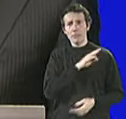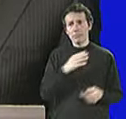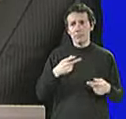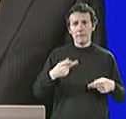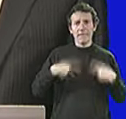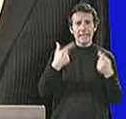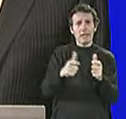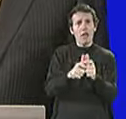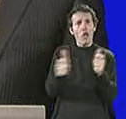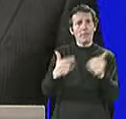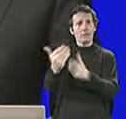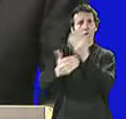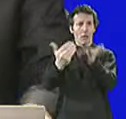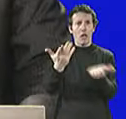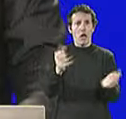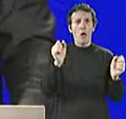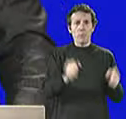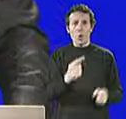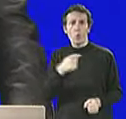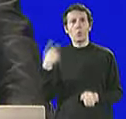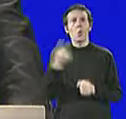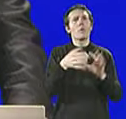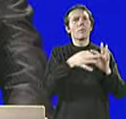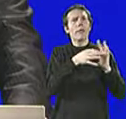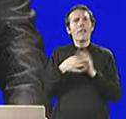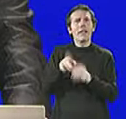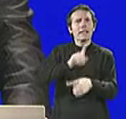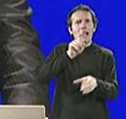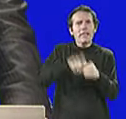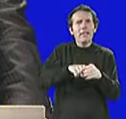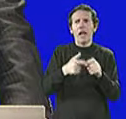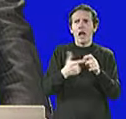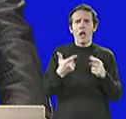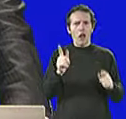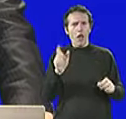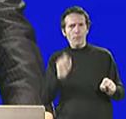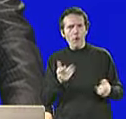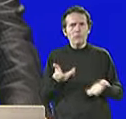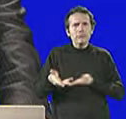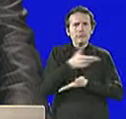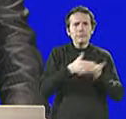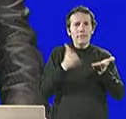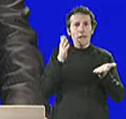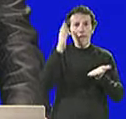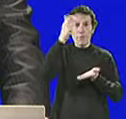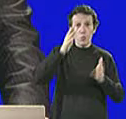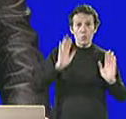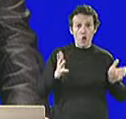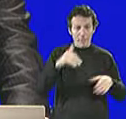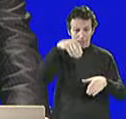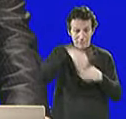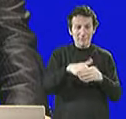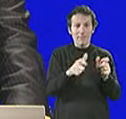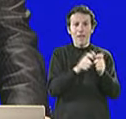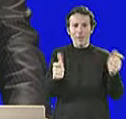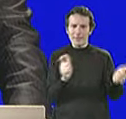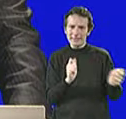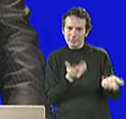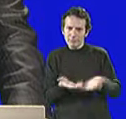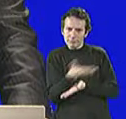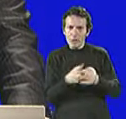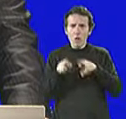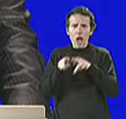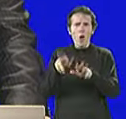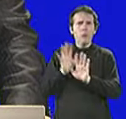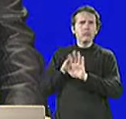l'entreprise, alors pour les partenaires sociaux, les choses se joueront à l'avenir dans l'entreprise et pas dans la